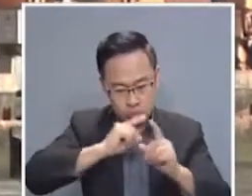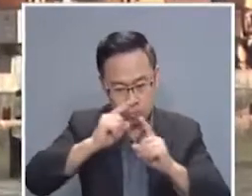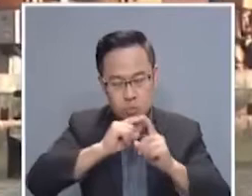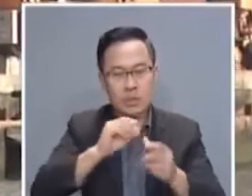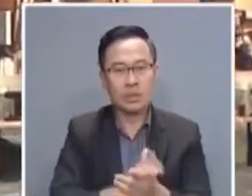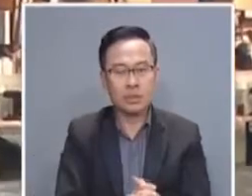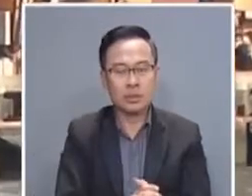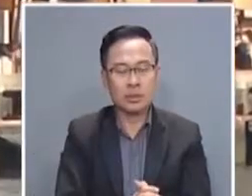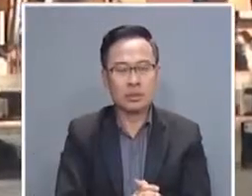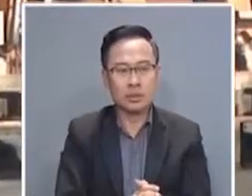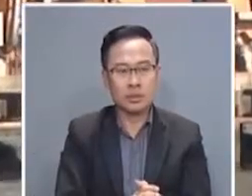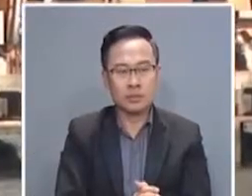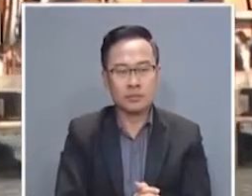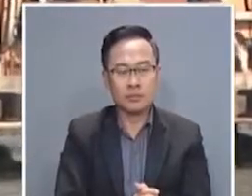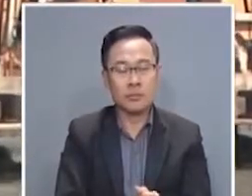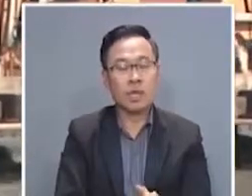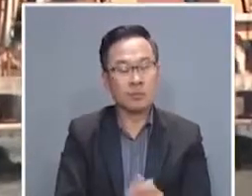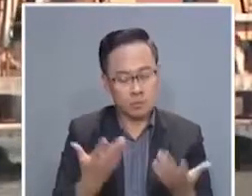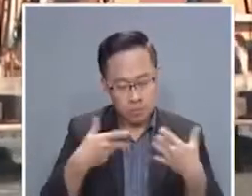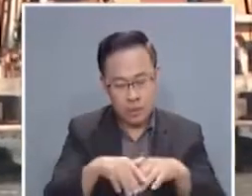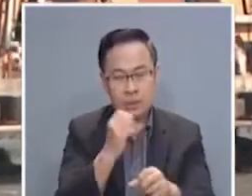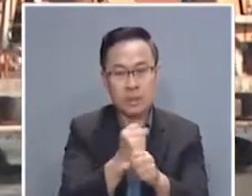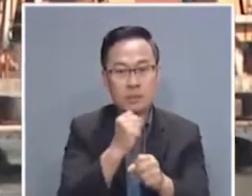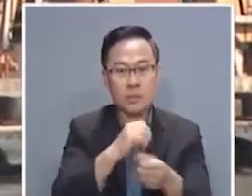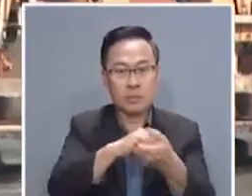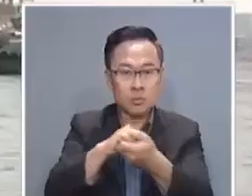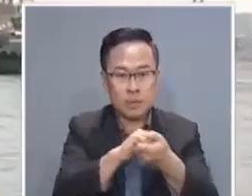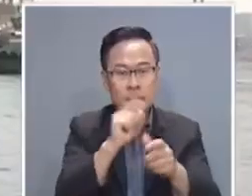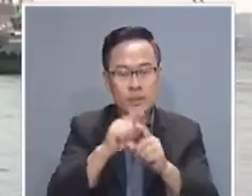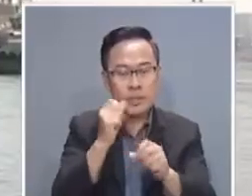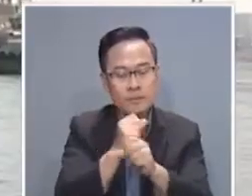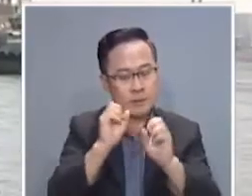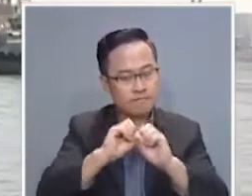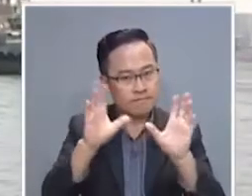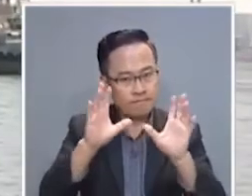นตรีสาธารณรัฐอินเดียด้วยนะครับเพื่อสานต่อความร่วมมือระหว่างกันให้เป็นรูปธรรมด้วยครับ